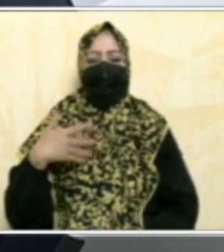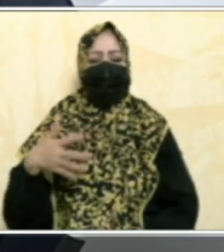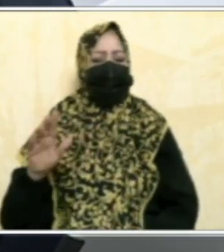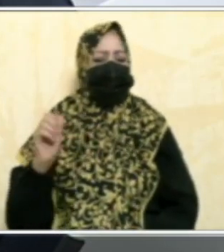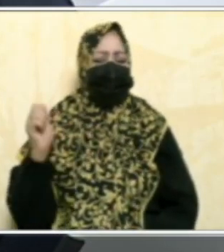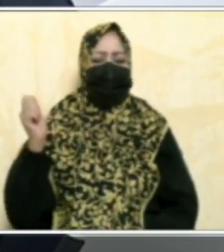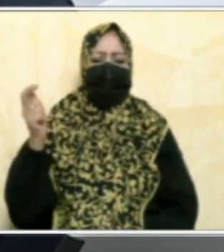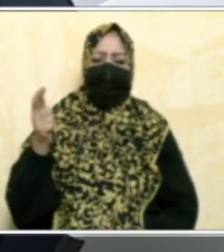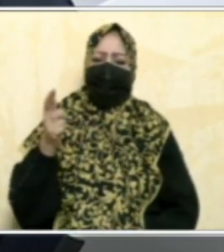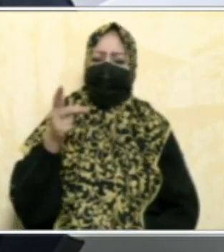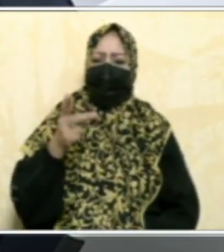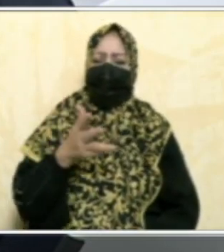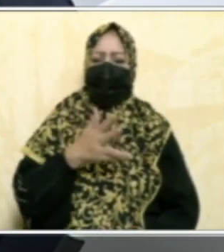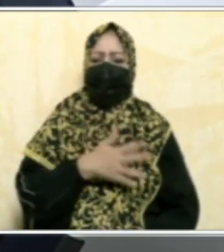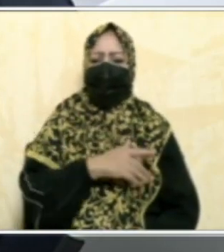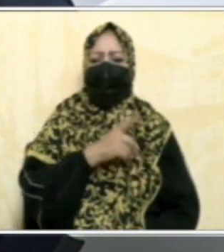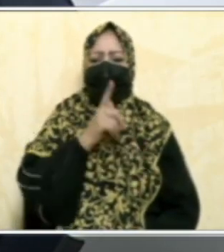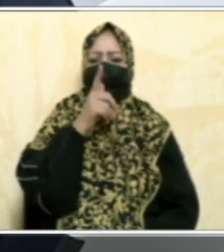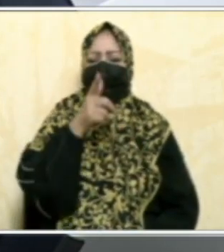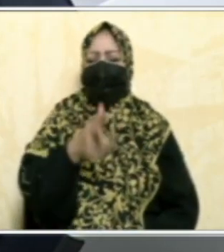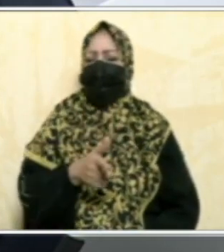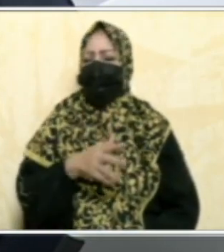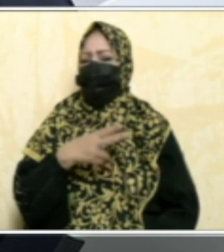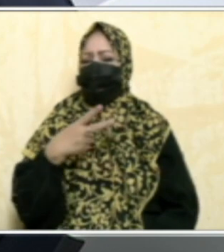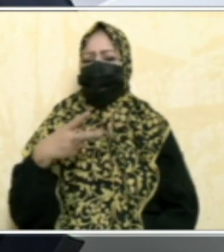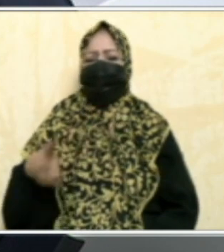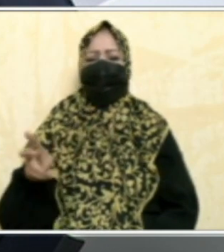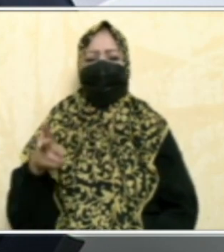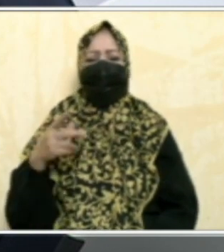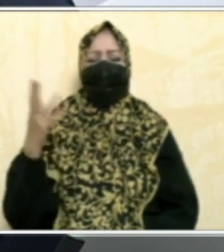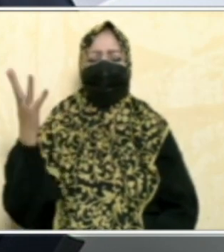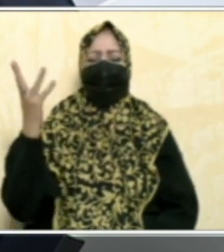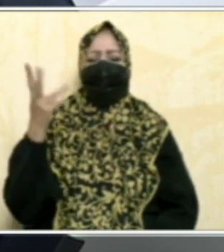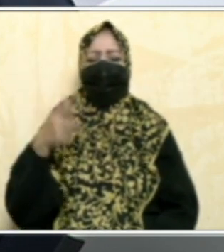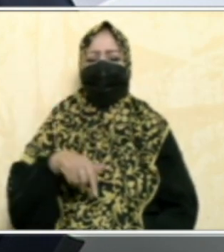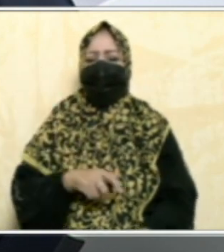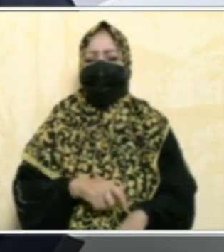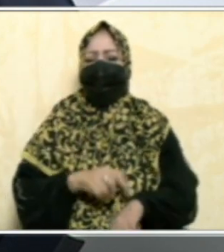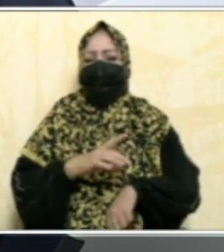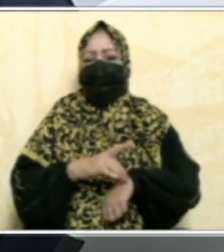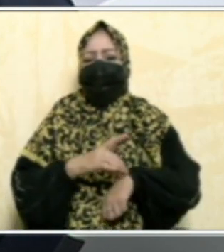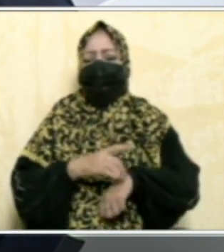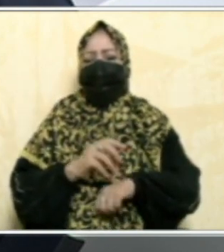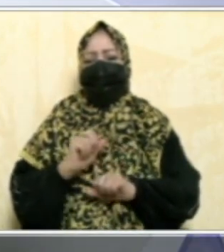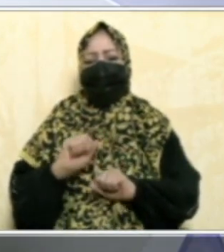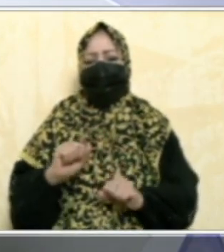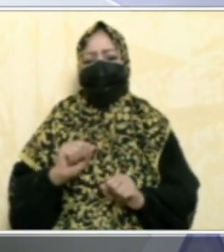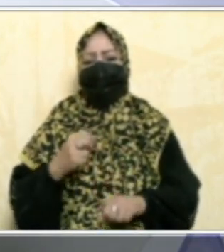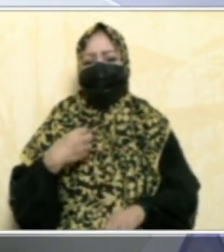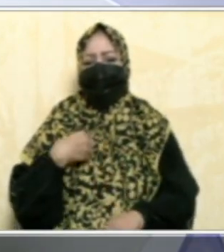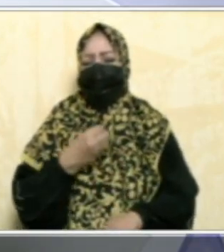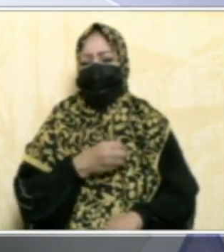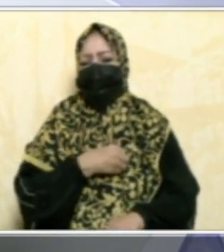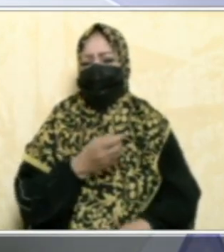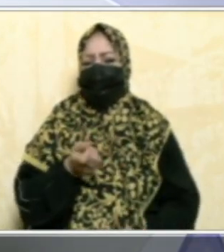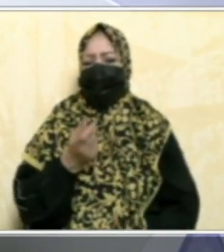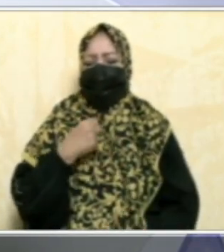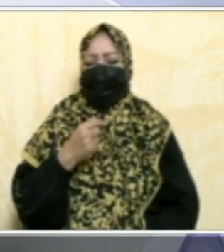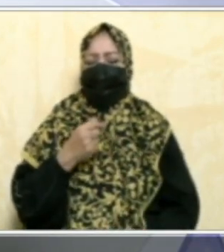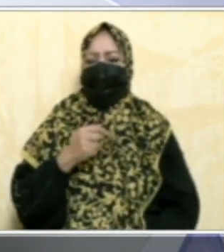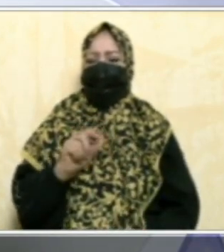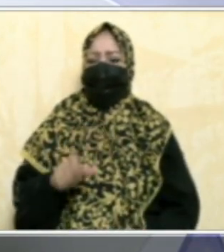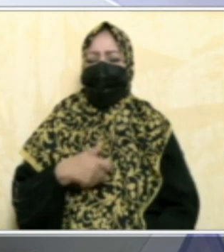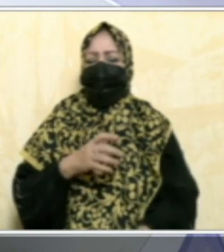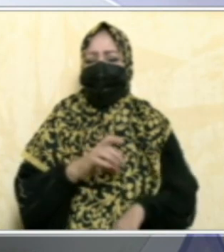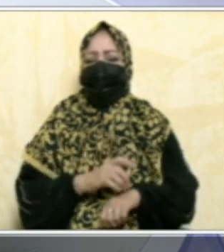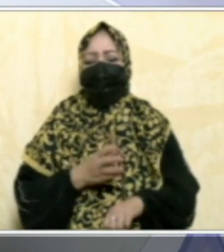لا يتقيد بوقت من الأوقات، لأنه علاج، ومتى ما وجد الداء له أن يستعمل هذا